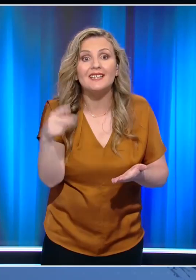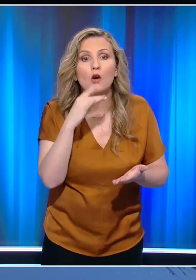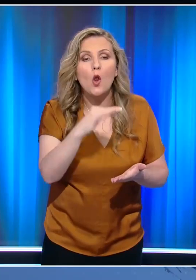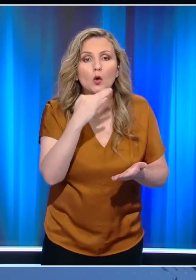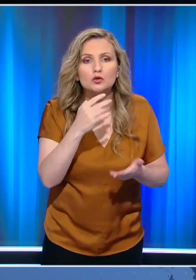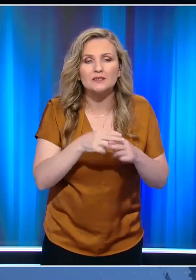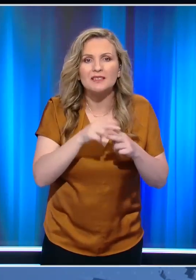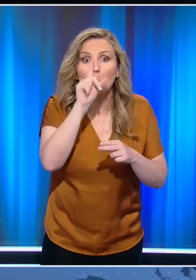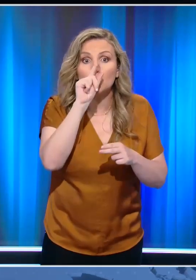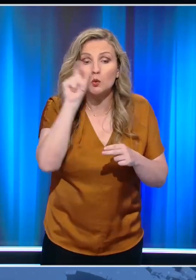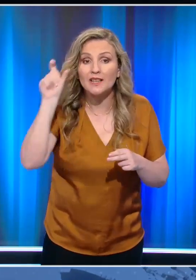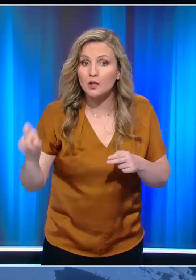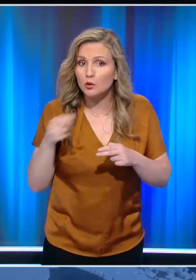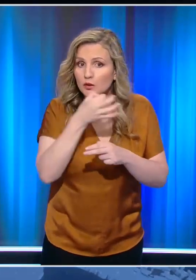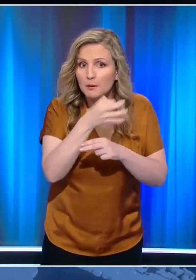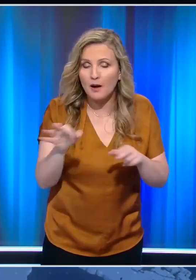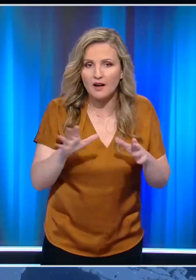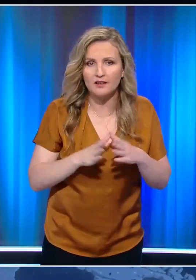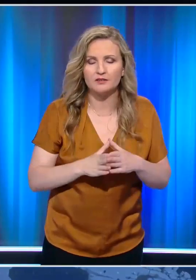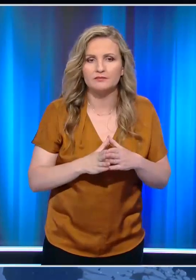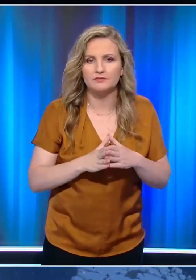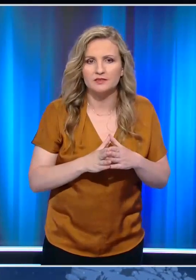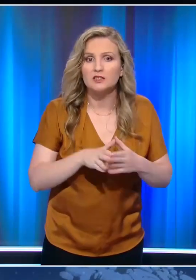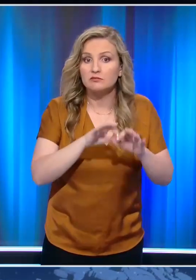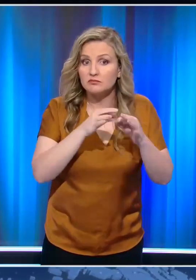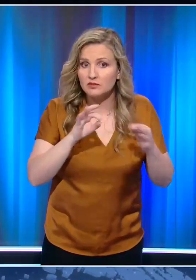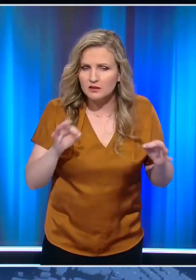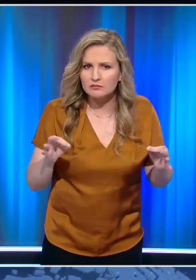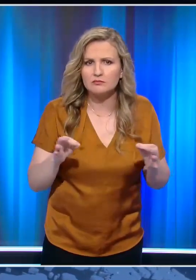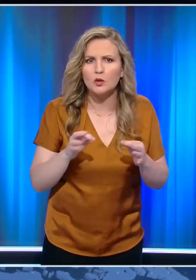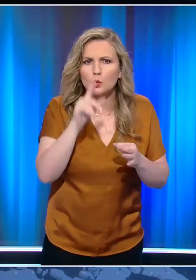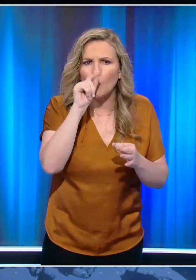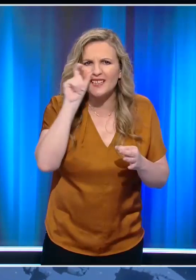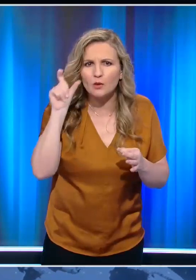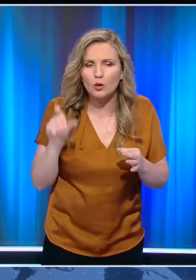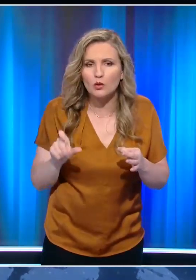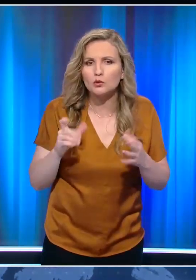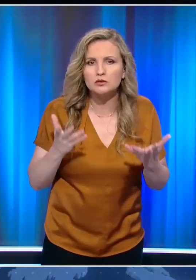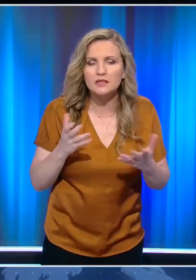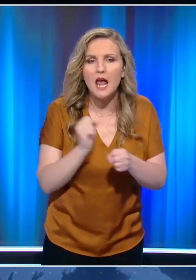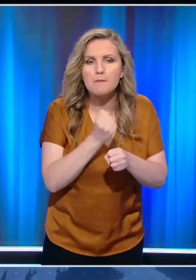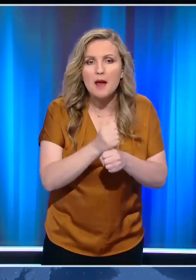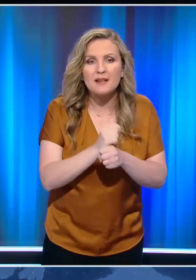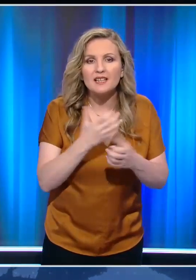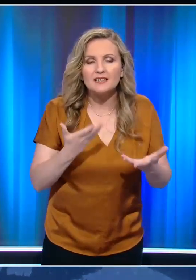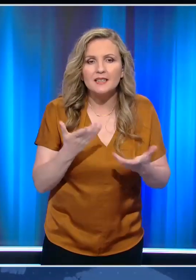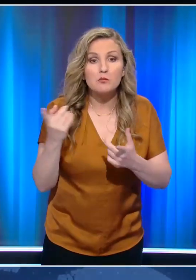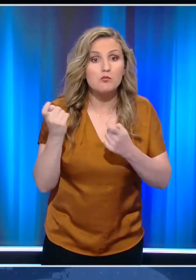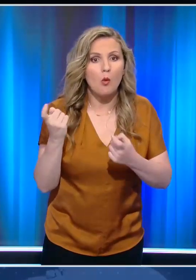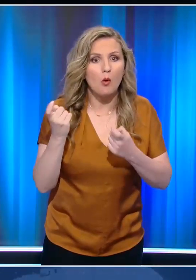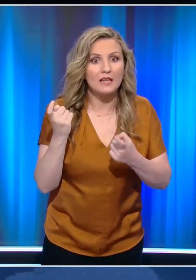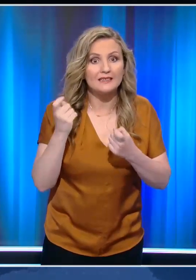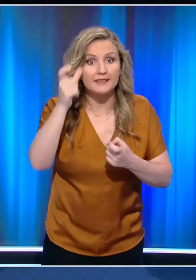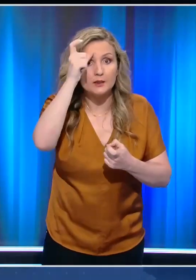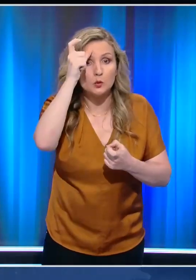χαρακτηριστικά σε κάποιο tweet. Πρέπει να σας πω ότι αναλυτικά σε όλα τα tweet του επέμεινε στη γνωστή προκλητική στάση